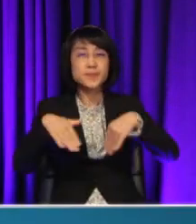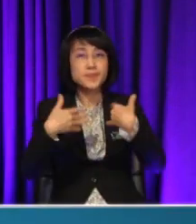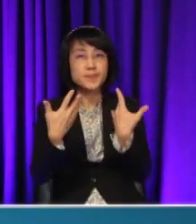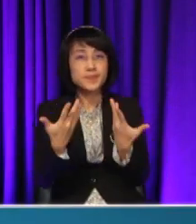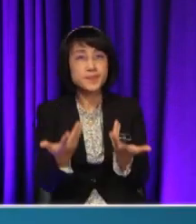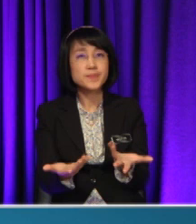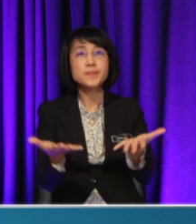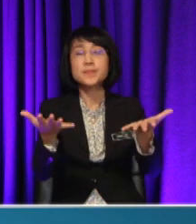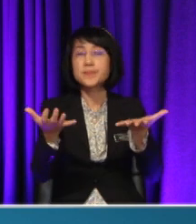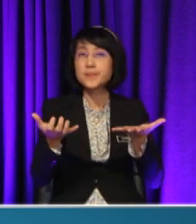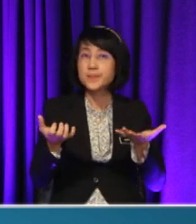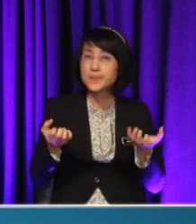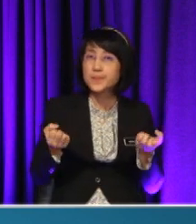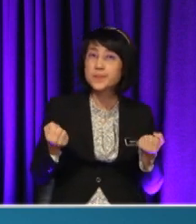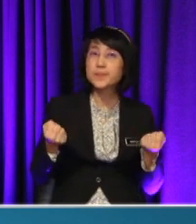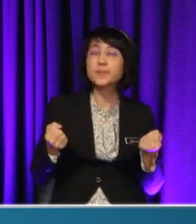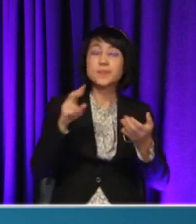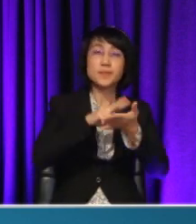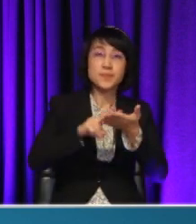anak membaca